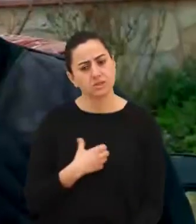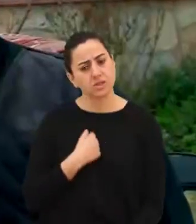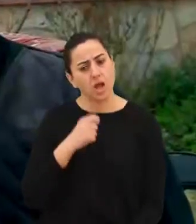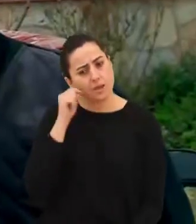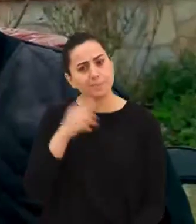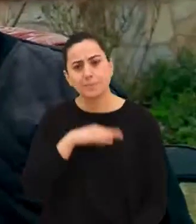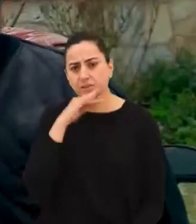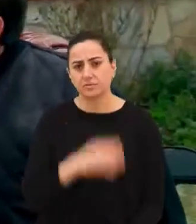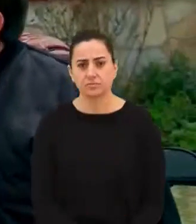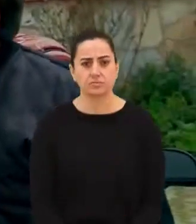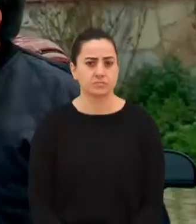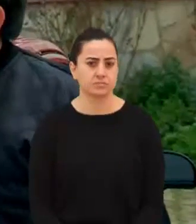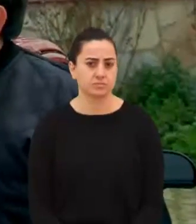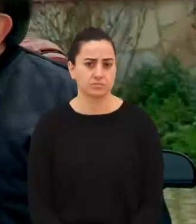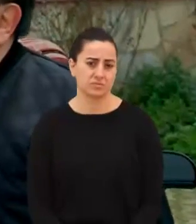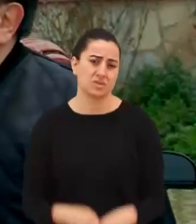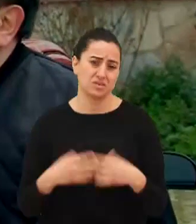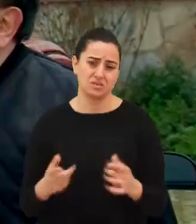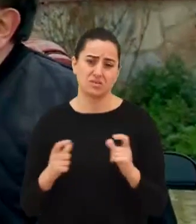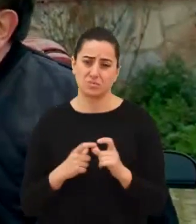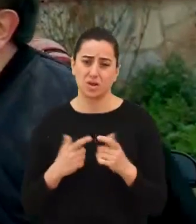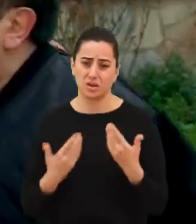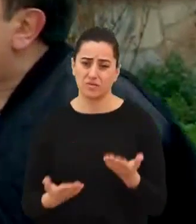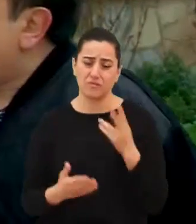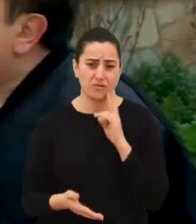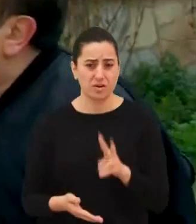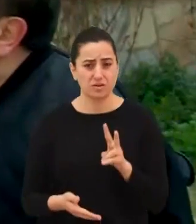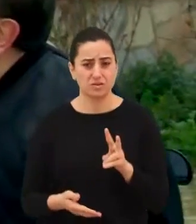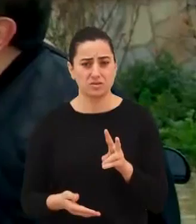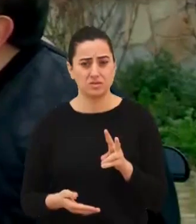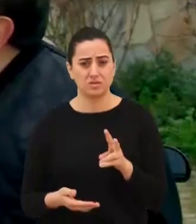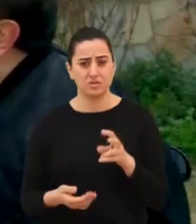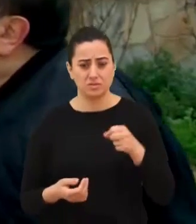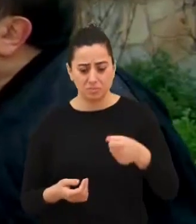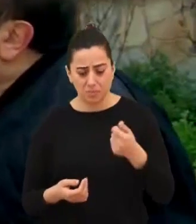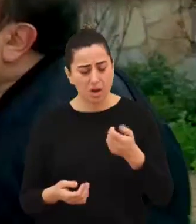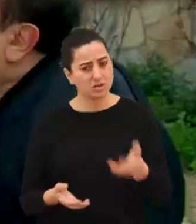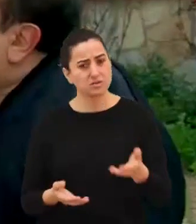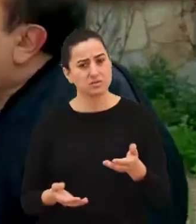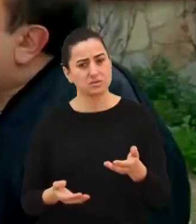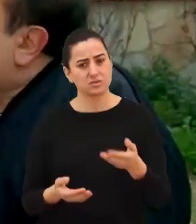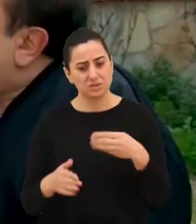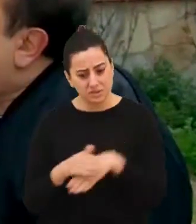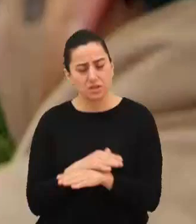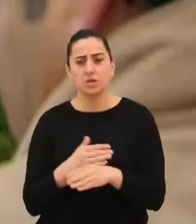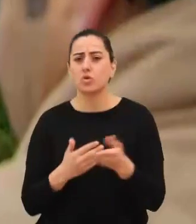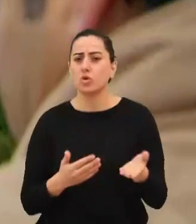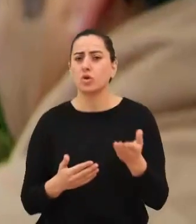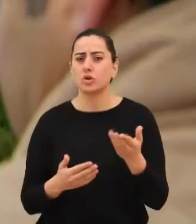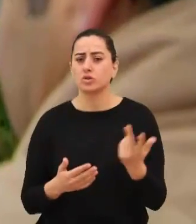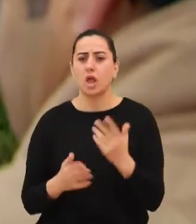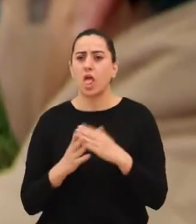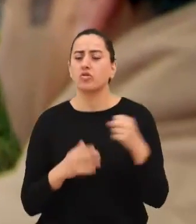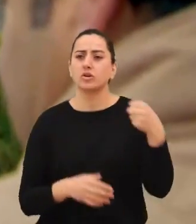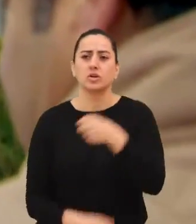ondan. Mısaf ya, vallahi sen... ...hiç para dolu çanta biliyorsun kardeşim. Git sakla bir yere ya. Niye